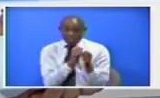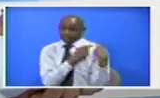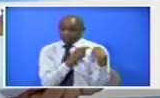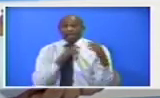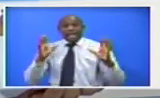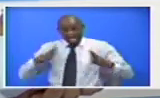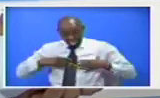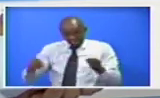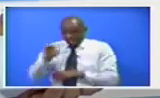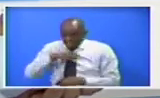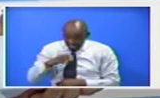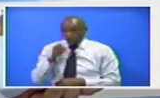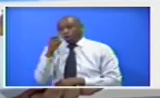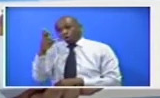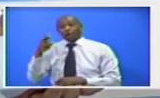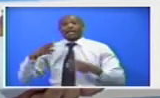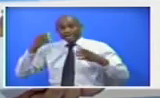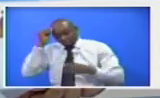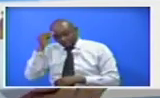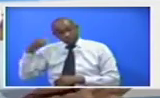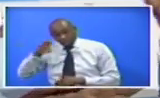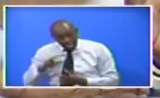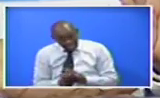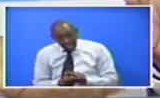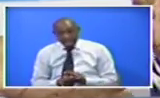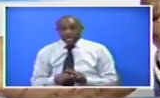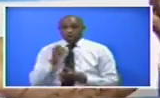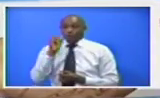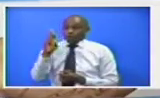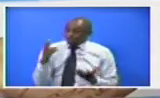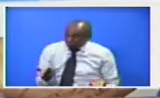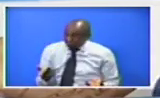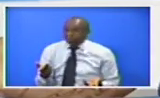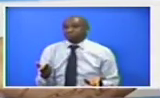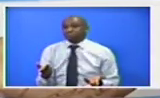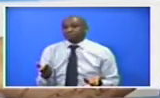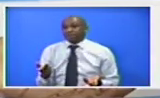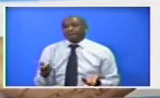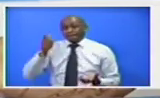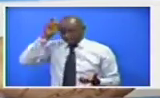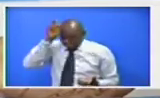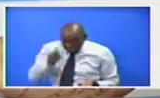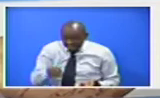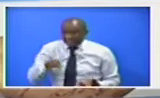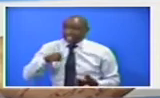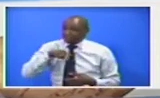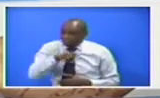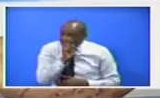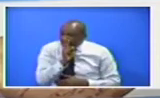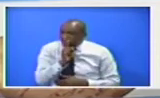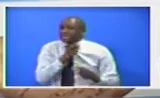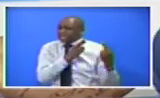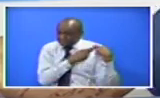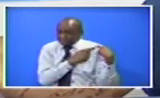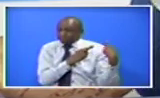afya, kusimamia elimu, ama kusimamia haya mambo, lazima atakuwa